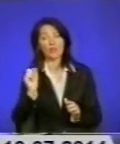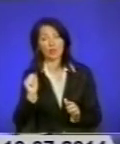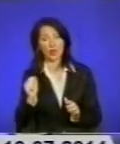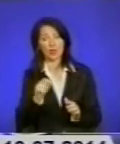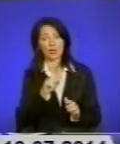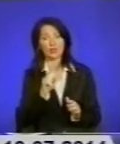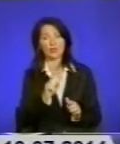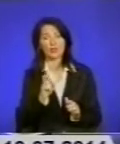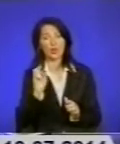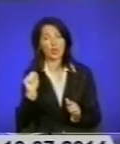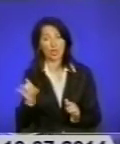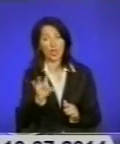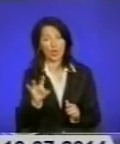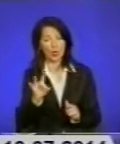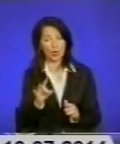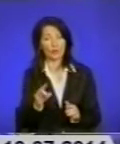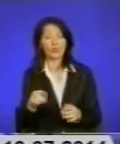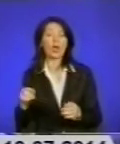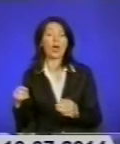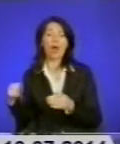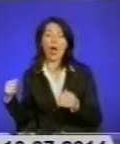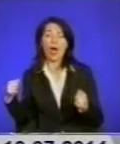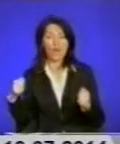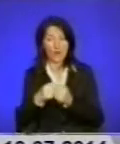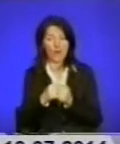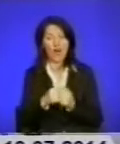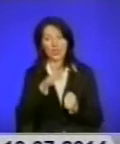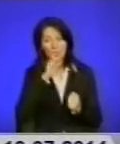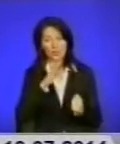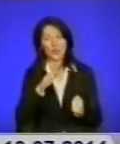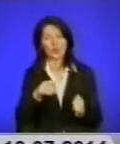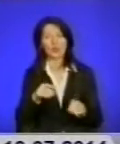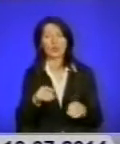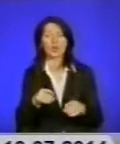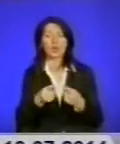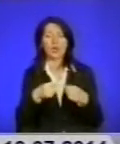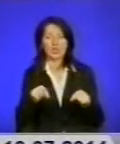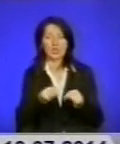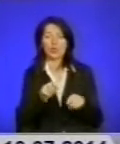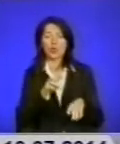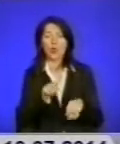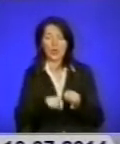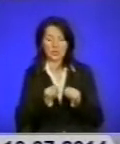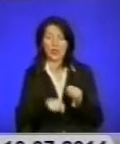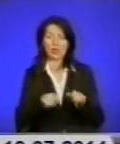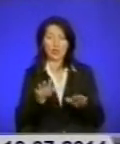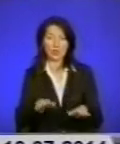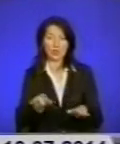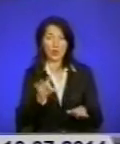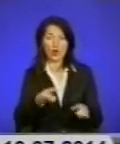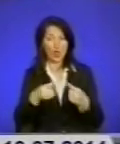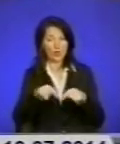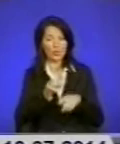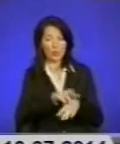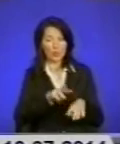чималого резонансу, адже у наїзді на потерпілого підозрюють дільничного інспектора місцевого райвідділу міліції. Дорожньо-транспортна